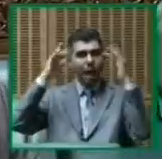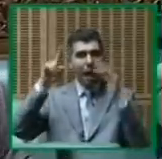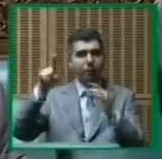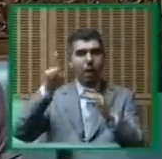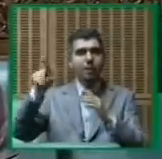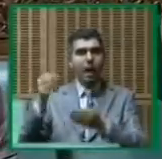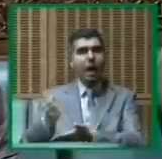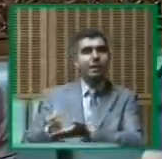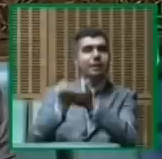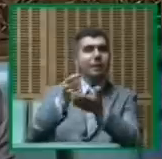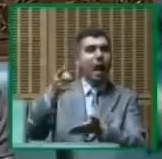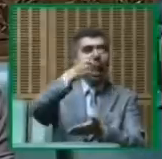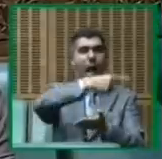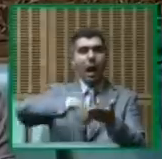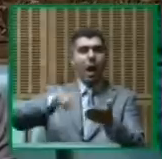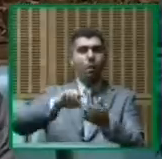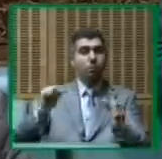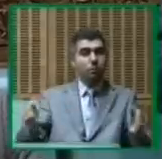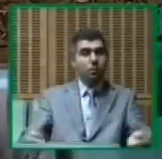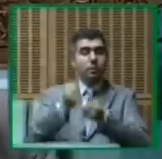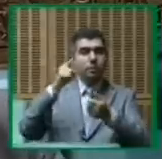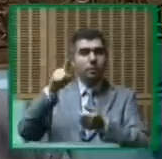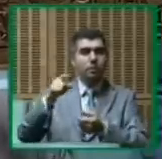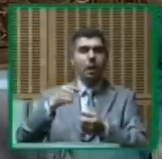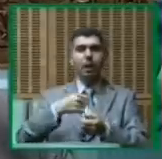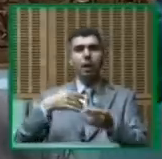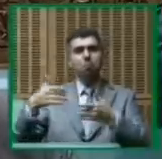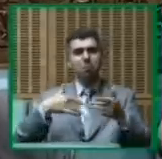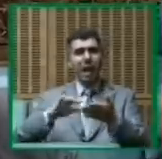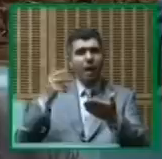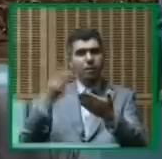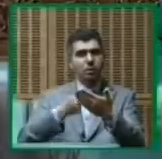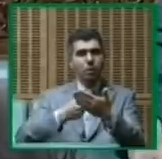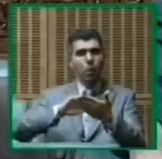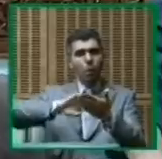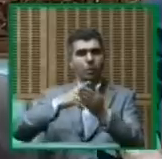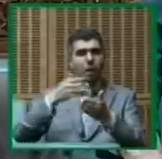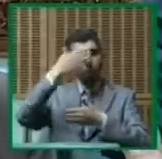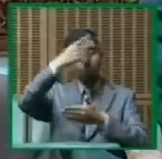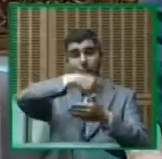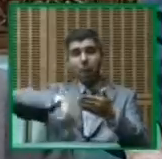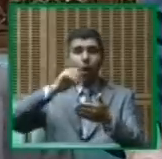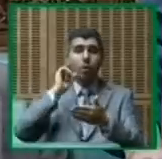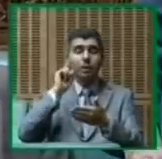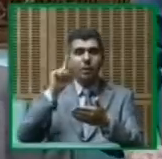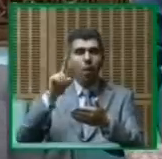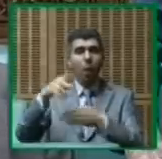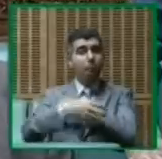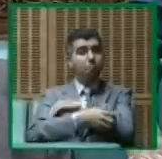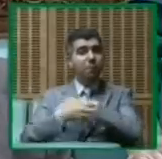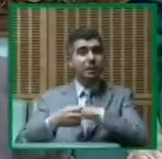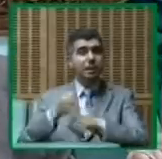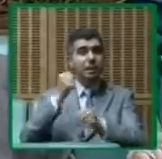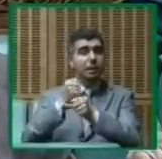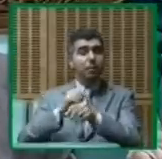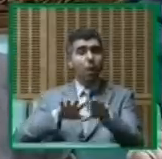من الناحيه الماديه ديالهم، راه يعيشون ماساه كبيرة وخطيرة جدا، رغم انهم كيأديوا